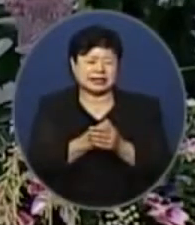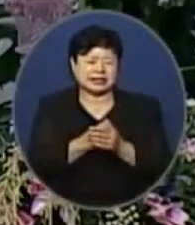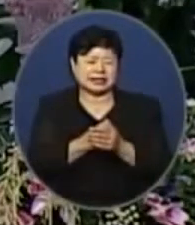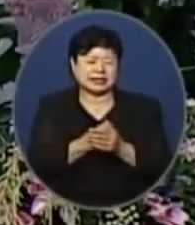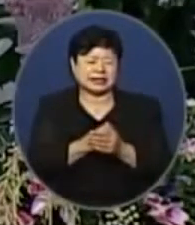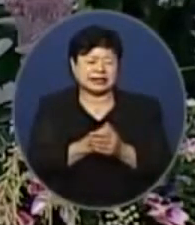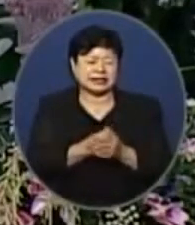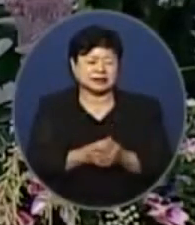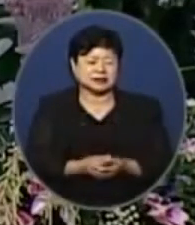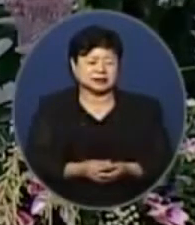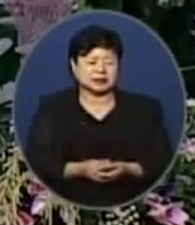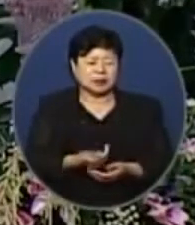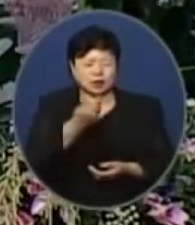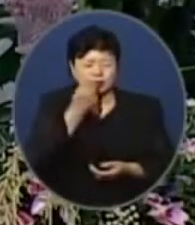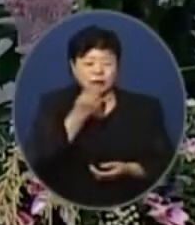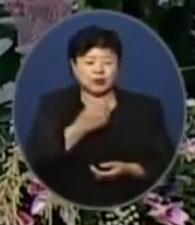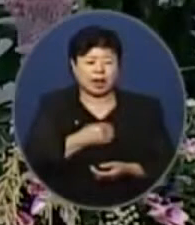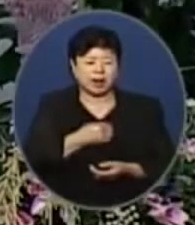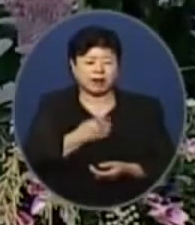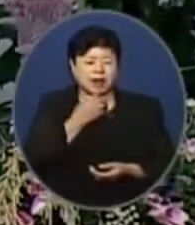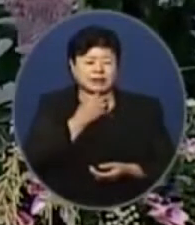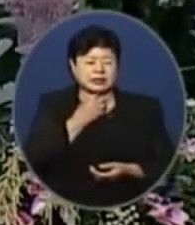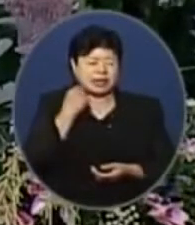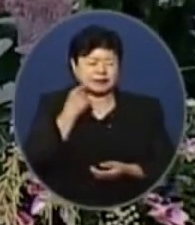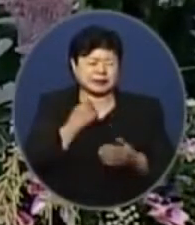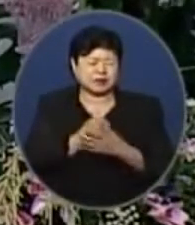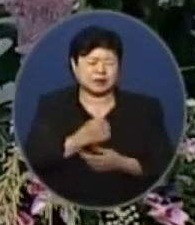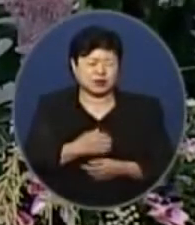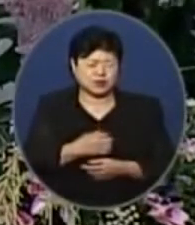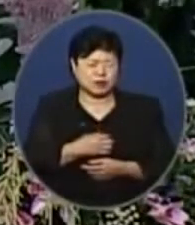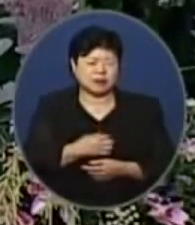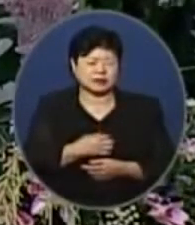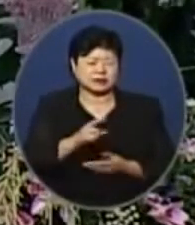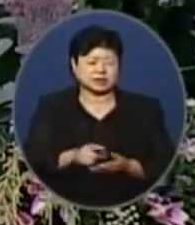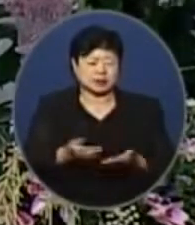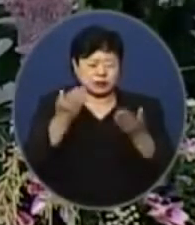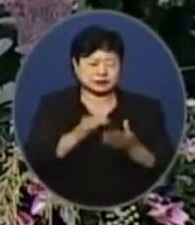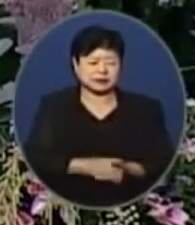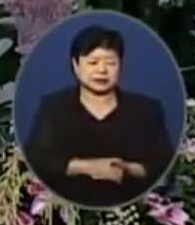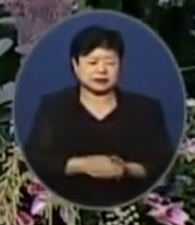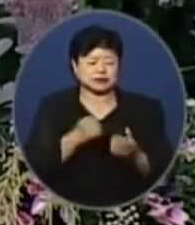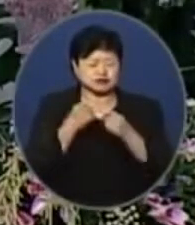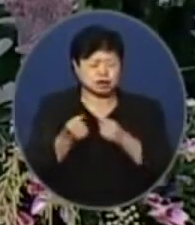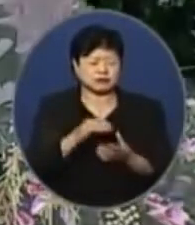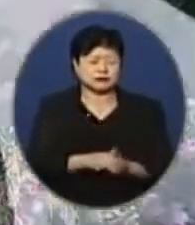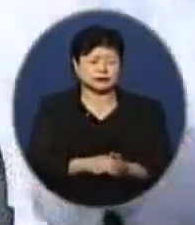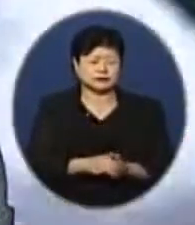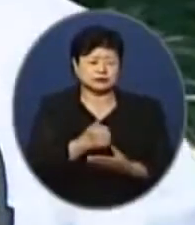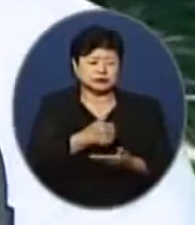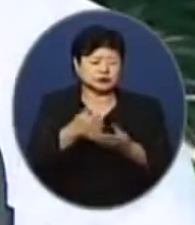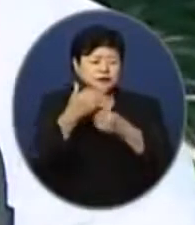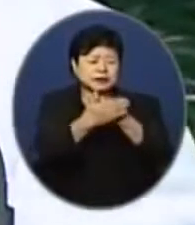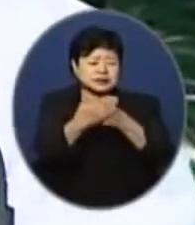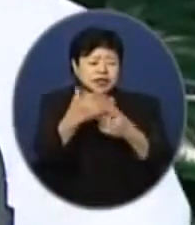생사를 넘나들고 또 갑상선 암이 와서 힘들고 고통스러운 시간을 보내야 했습니다. 그럼에도 불구하고 주님의